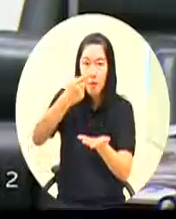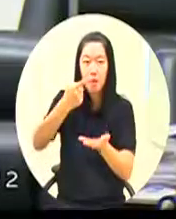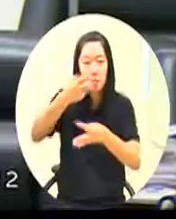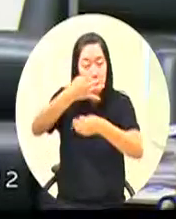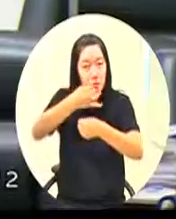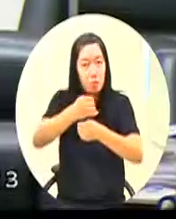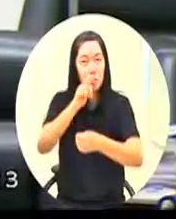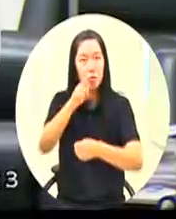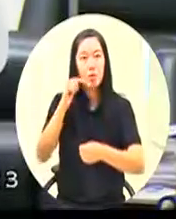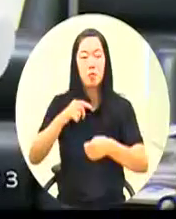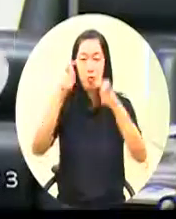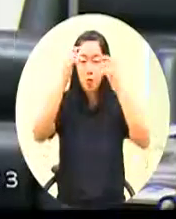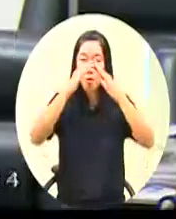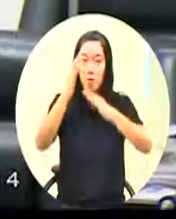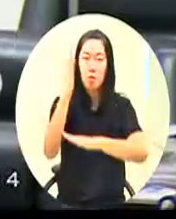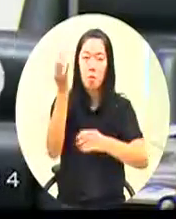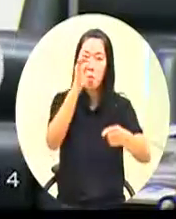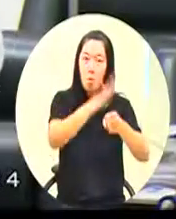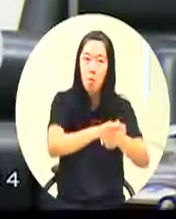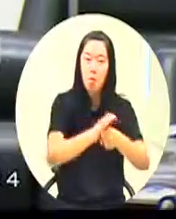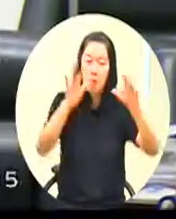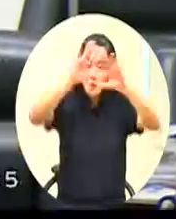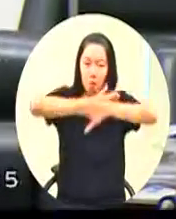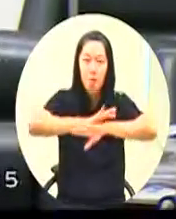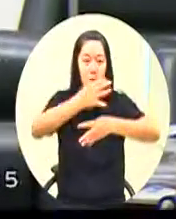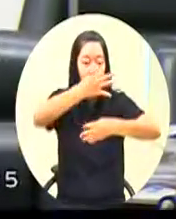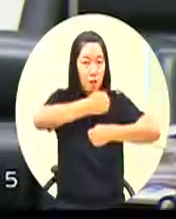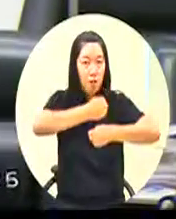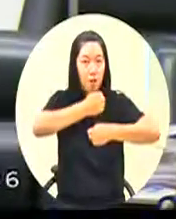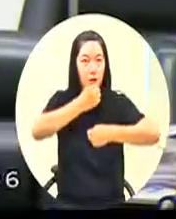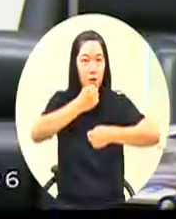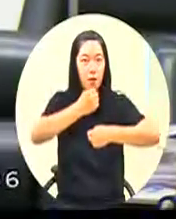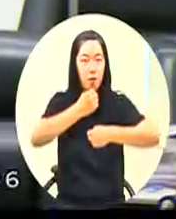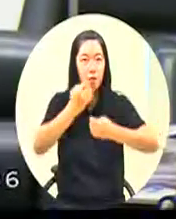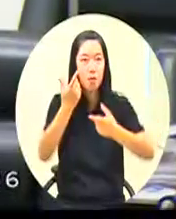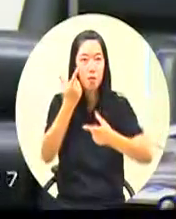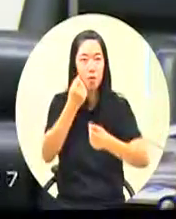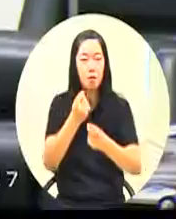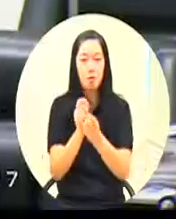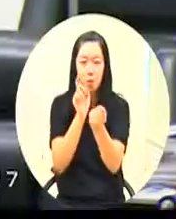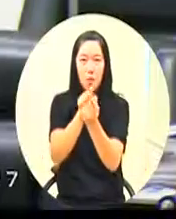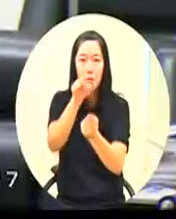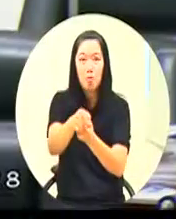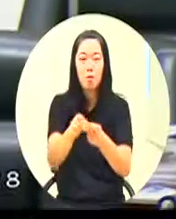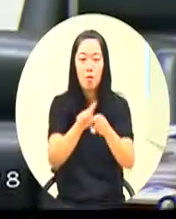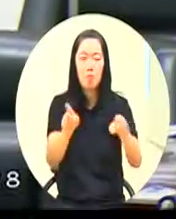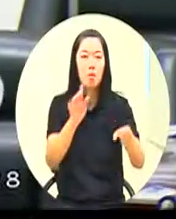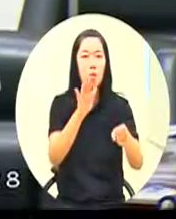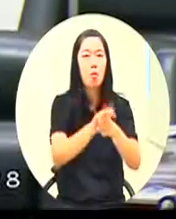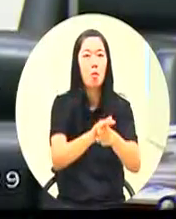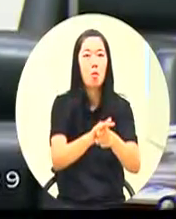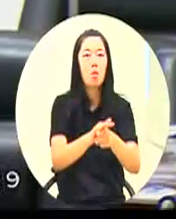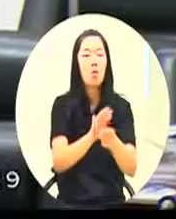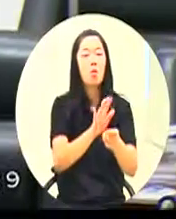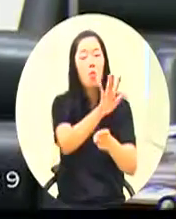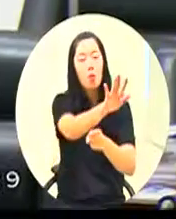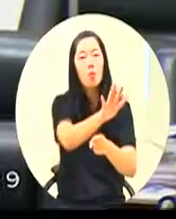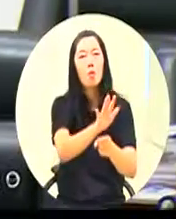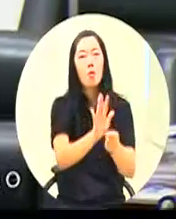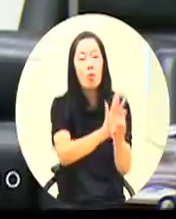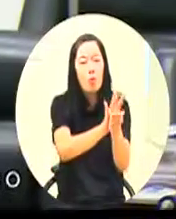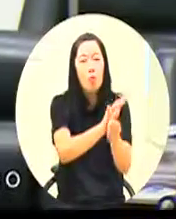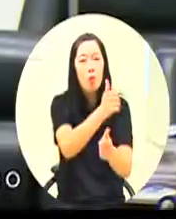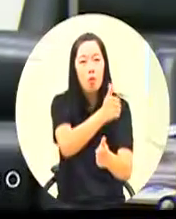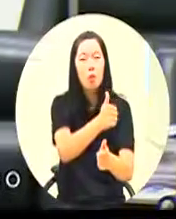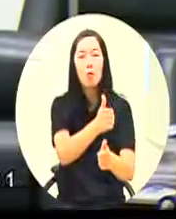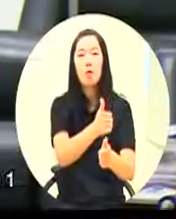高雄市政府补助他们办一个业绩，好像我就尽到了对平埔族的一个交代。我认为这个是非常非常不